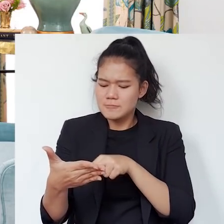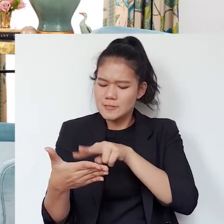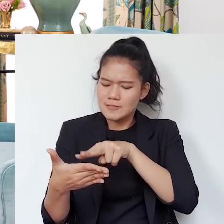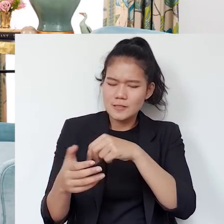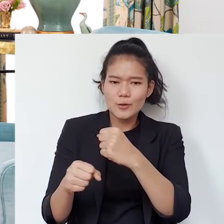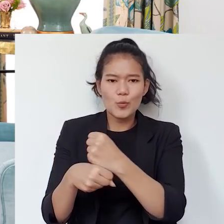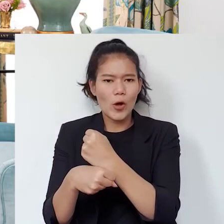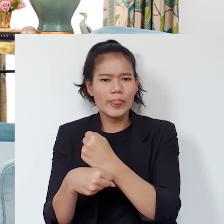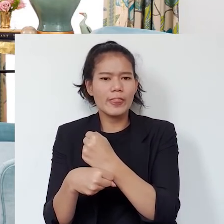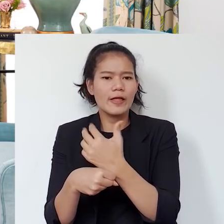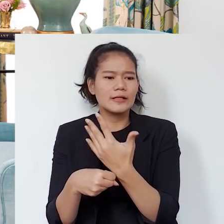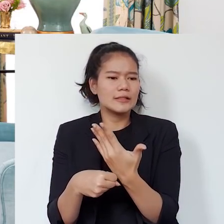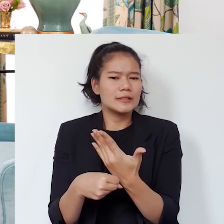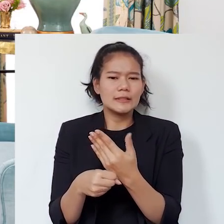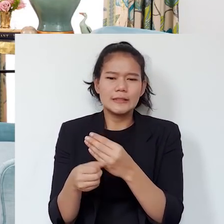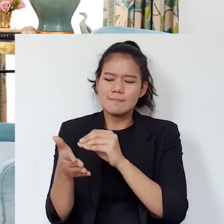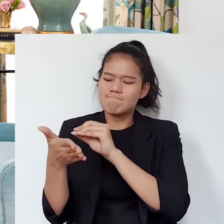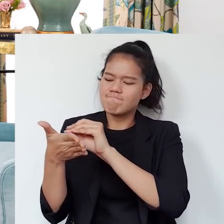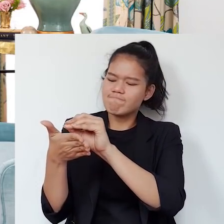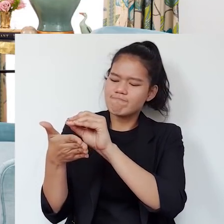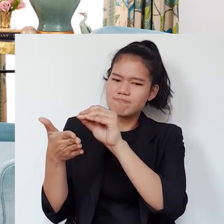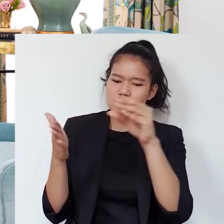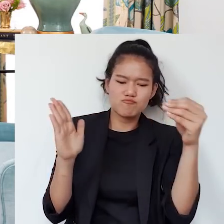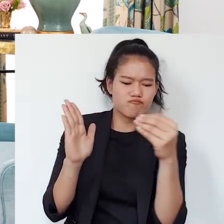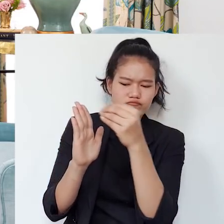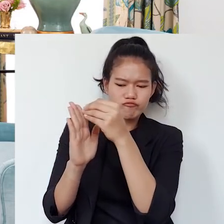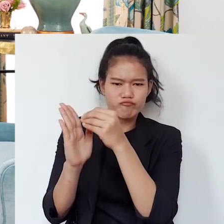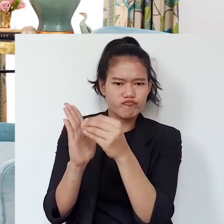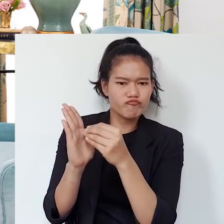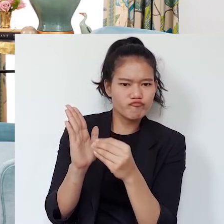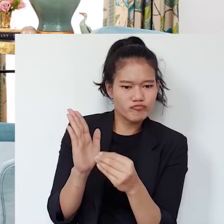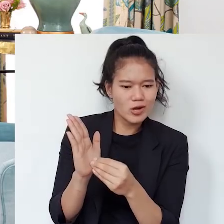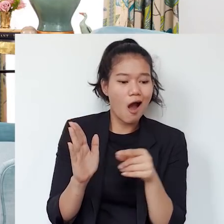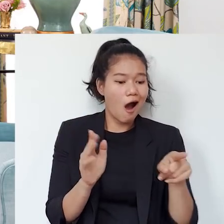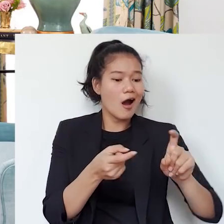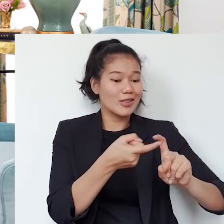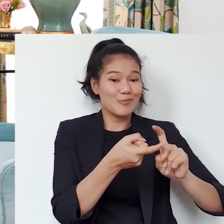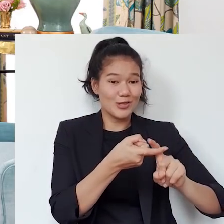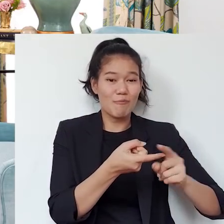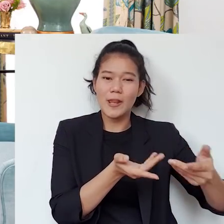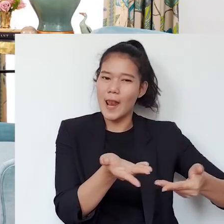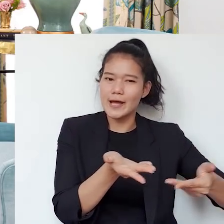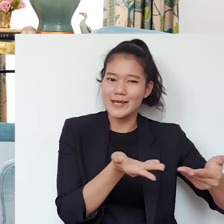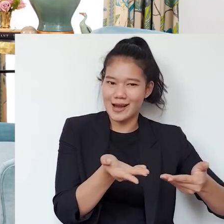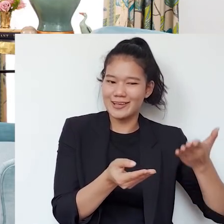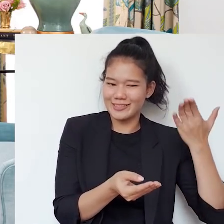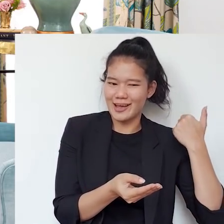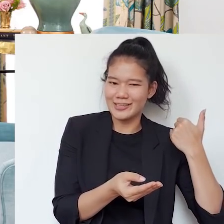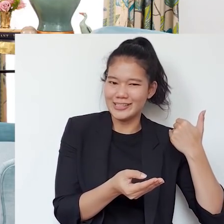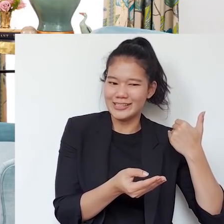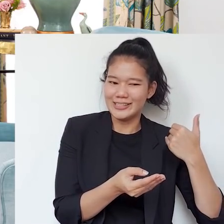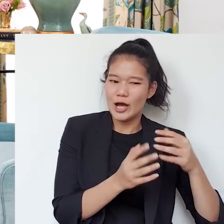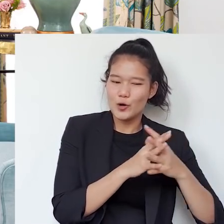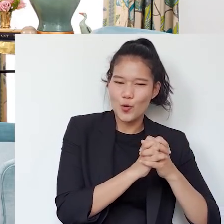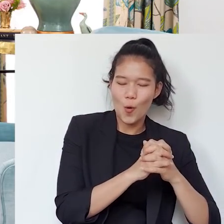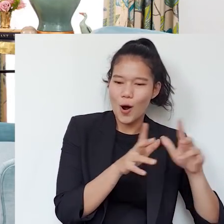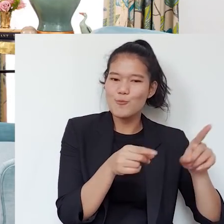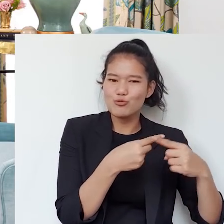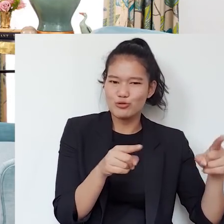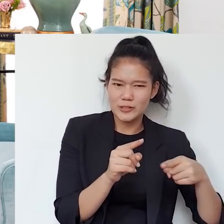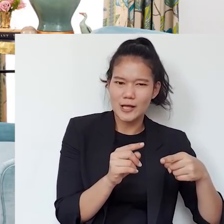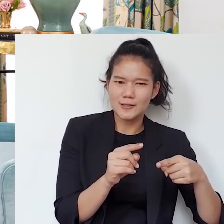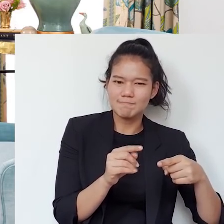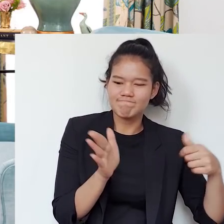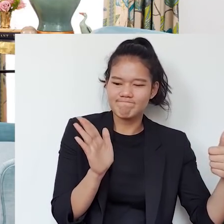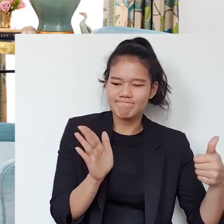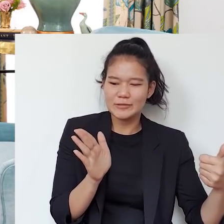rupa, ditata kemudian dilayani oleh teman-teman yang tadi kita ikuti bersama di dalam doa dan pujian,